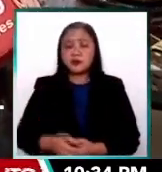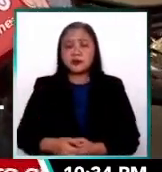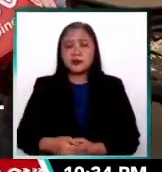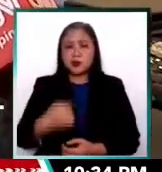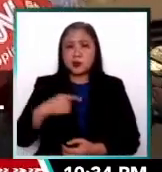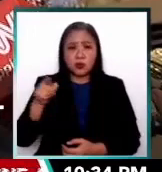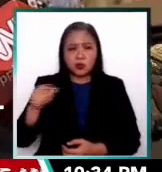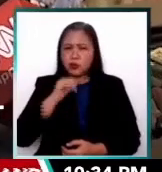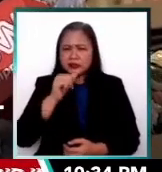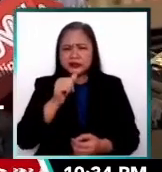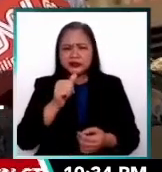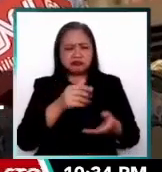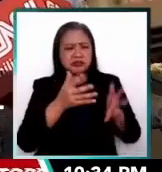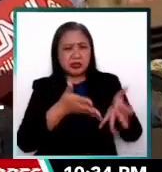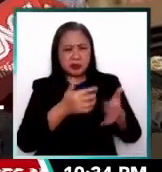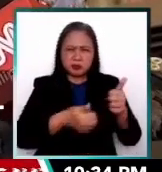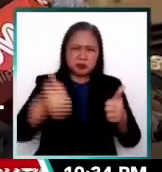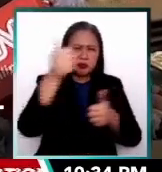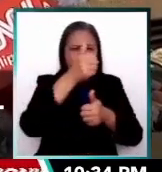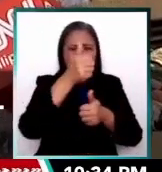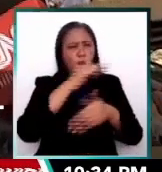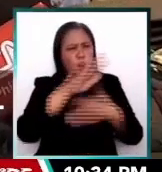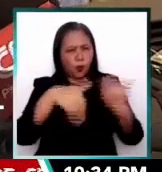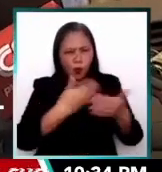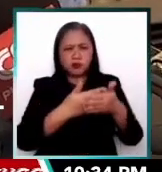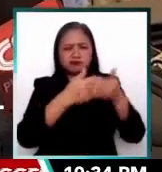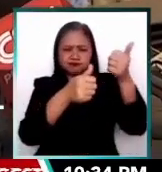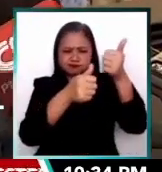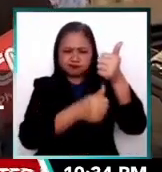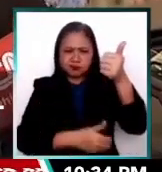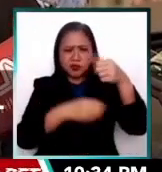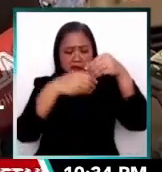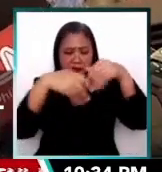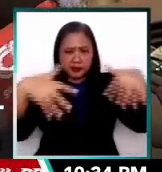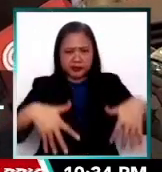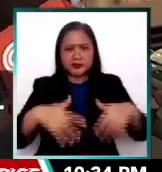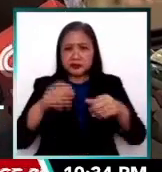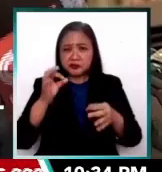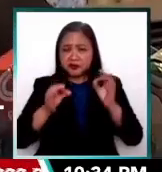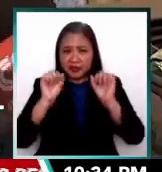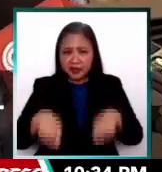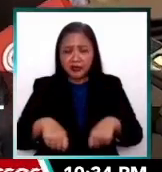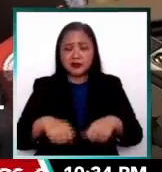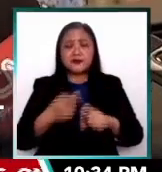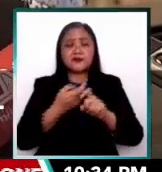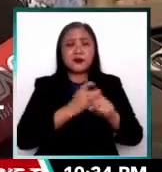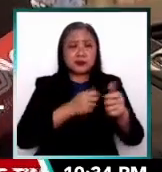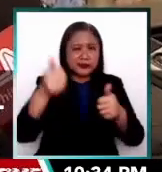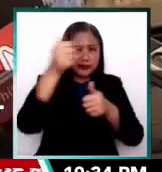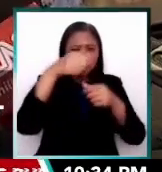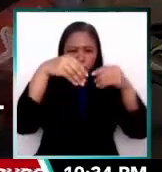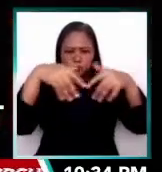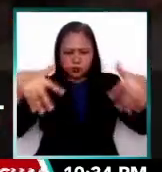magtira doon sa ulo. Lahat. Kung maaari. From the secretary down to the ASIC